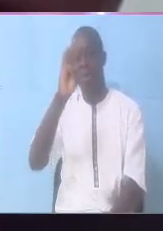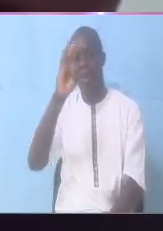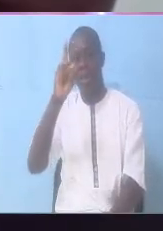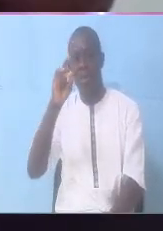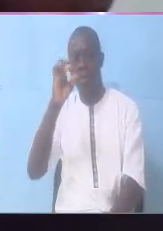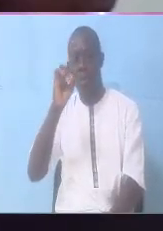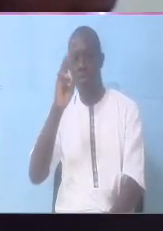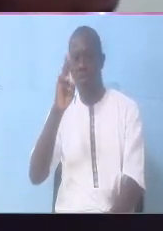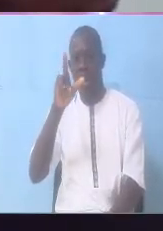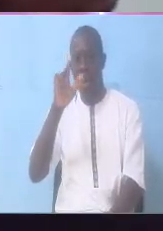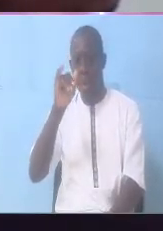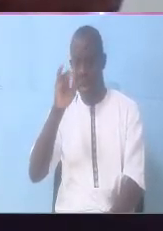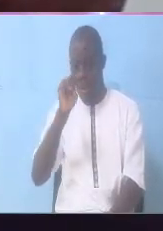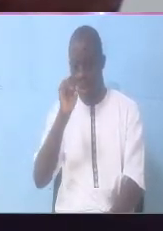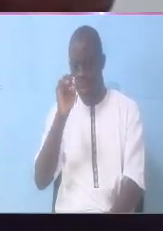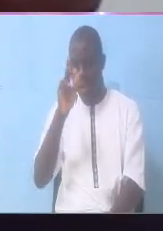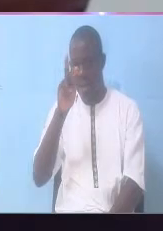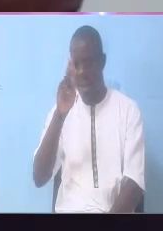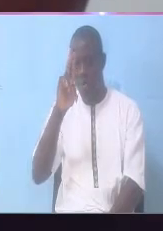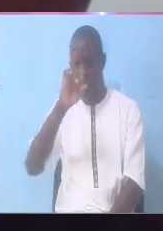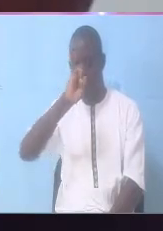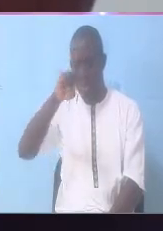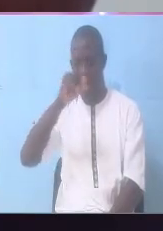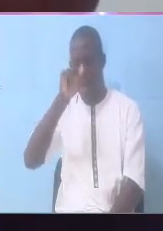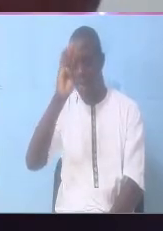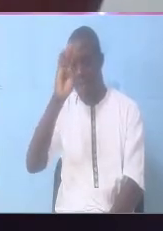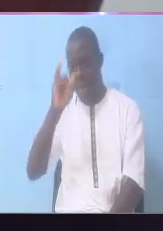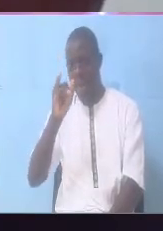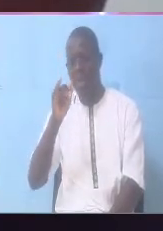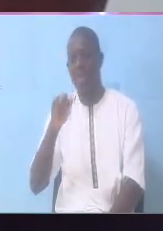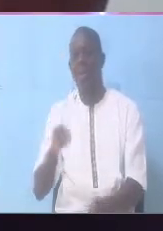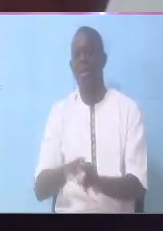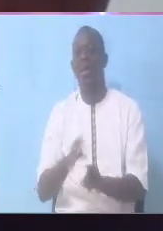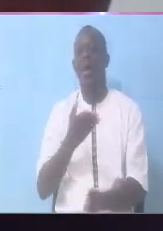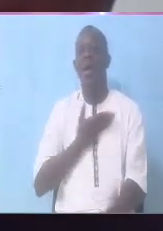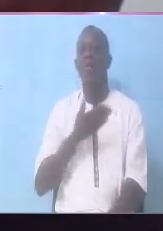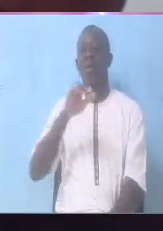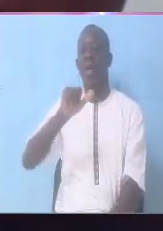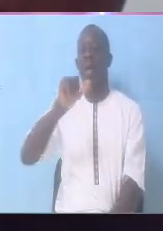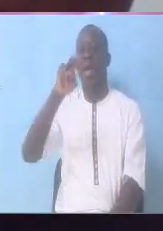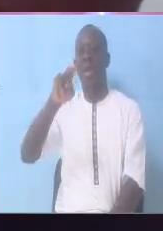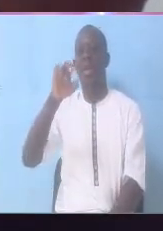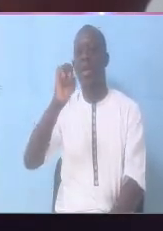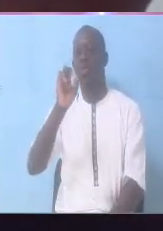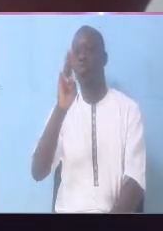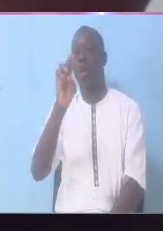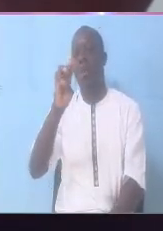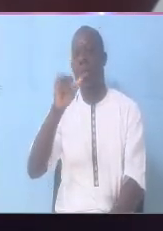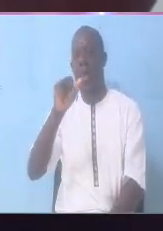Dobong. Ansumana Kujabi. Dobong. Ansumana Kujabi Dobong.